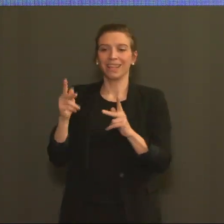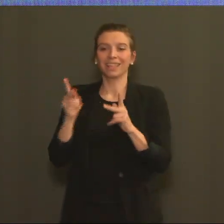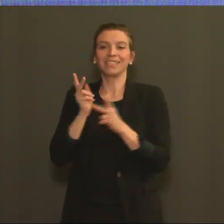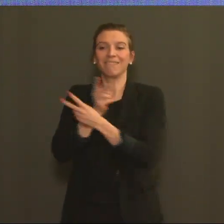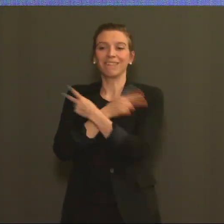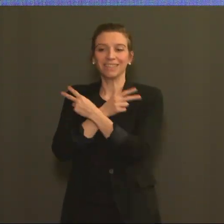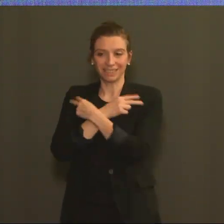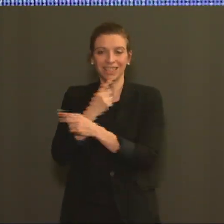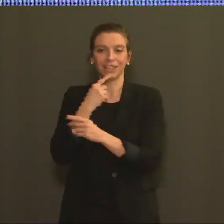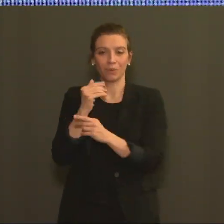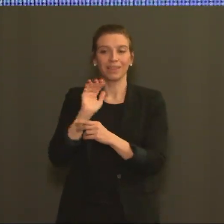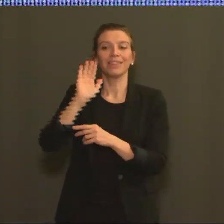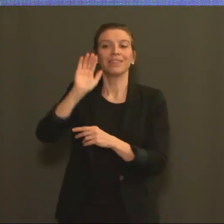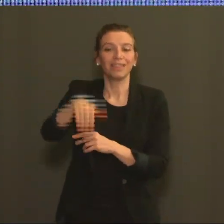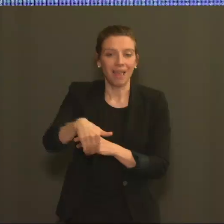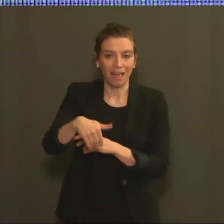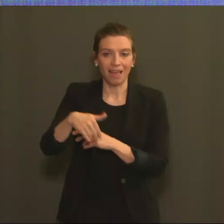herfstvakantie